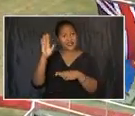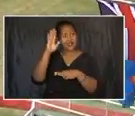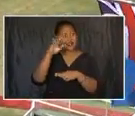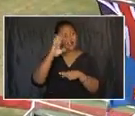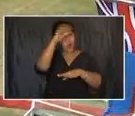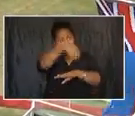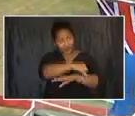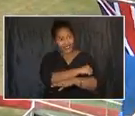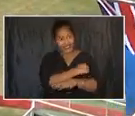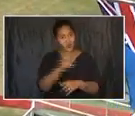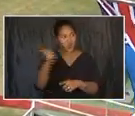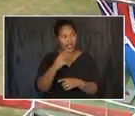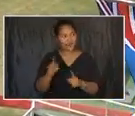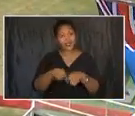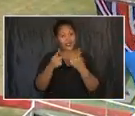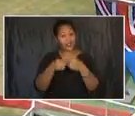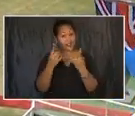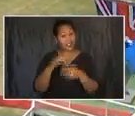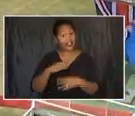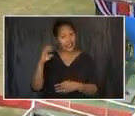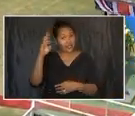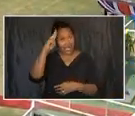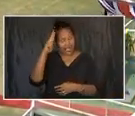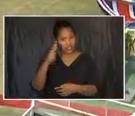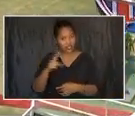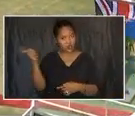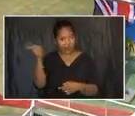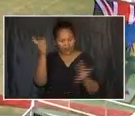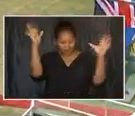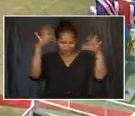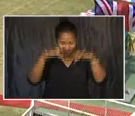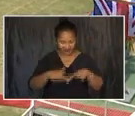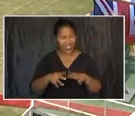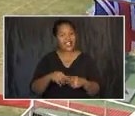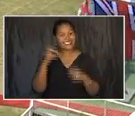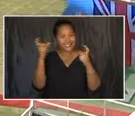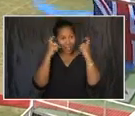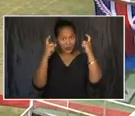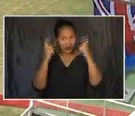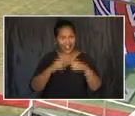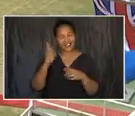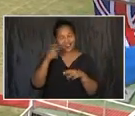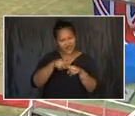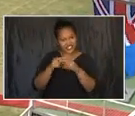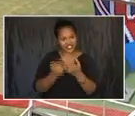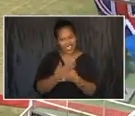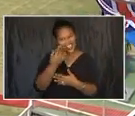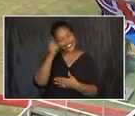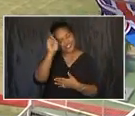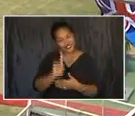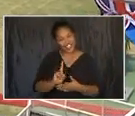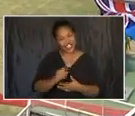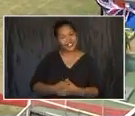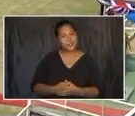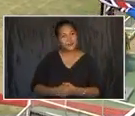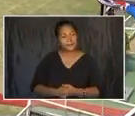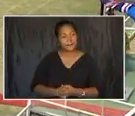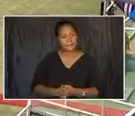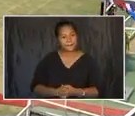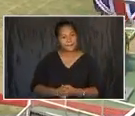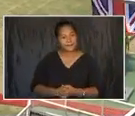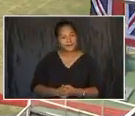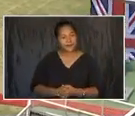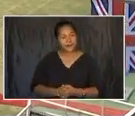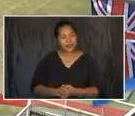be mate tu ana nonda bonola mani goviti e ki memendo bota te kana buni songo garamite gara rarango na Prince Charles Park en Nandi.